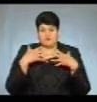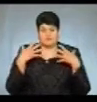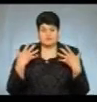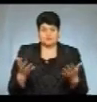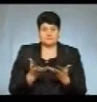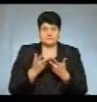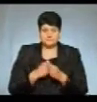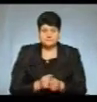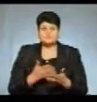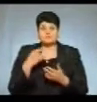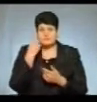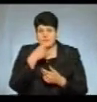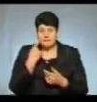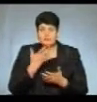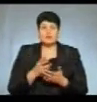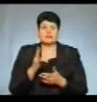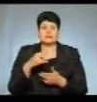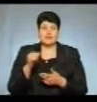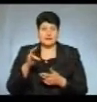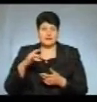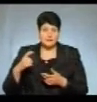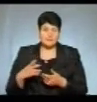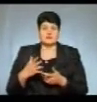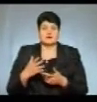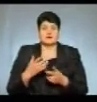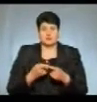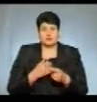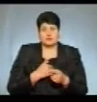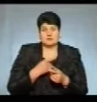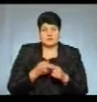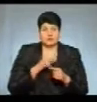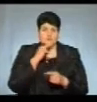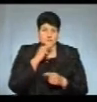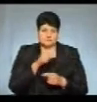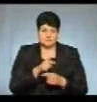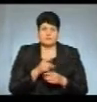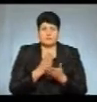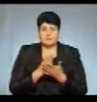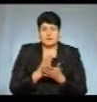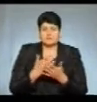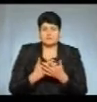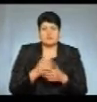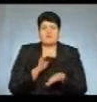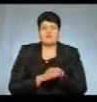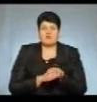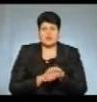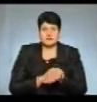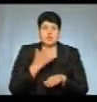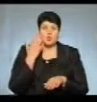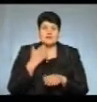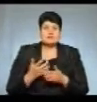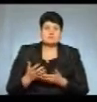і тому хотілося б просто загострити увагу виборців на цих моментах. Таким чином, ми маємо, наприклад, такі факти, коли